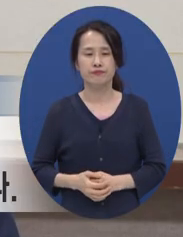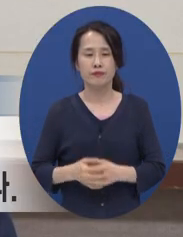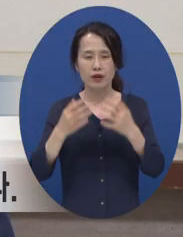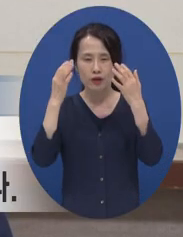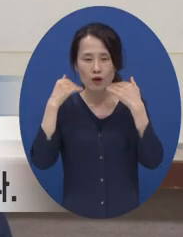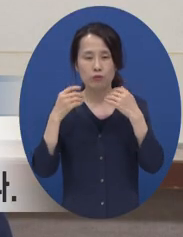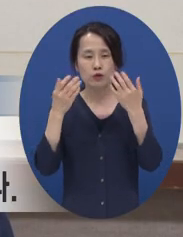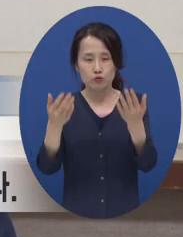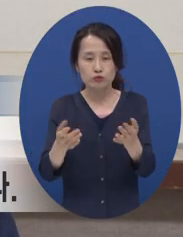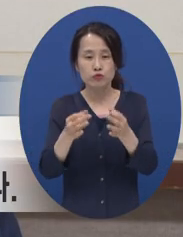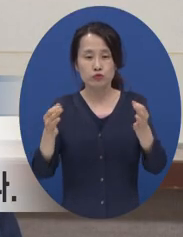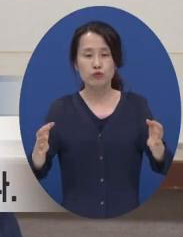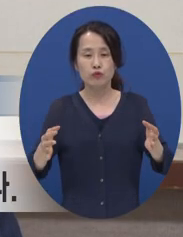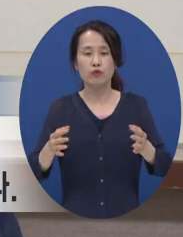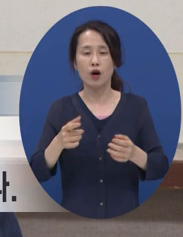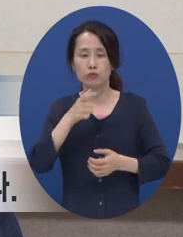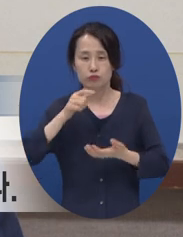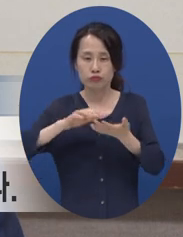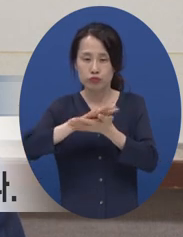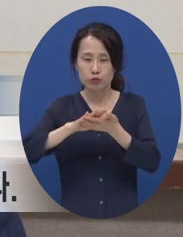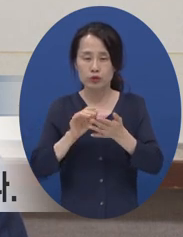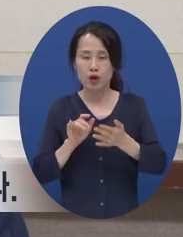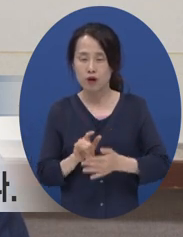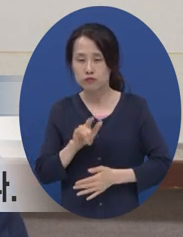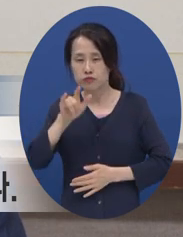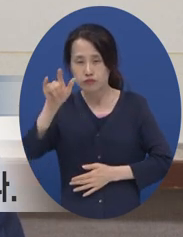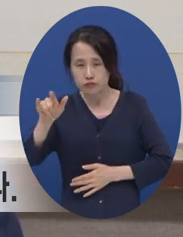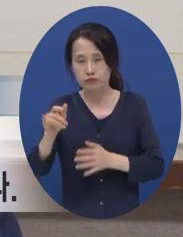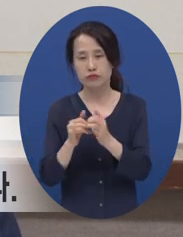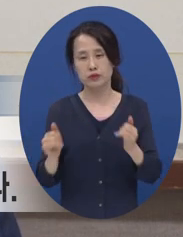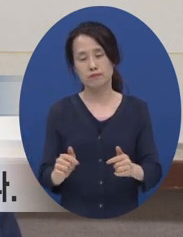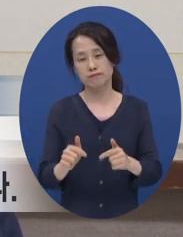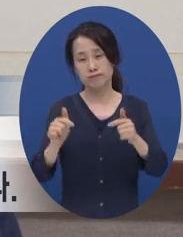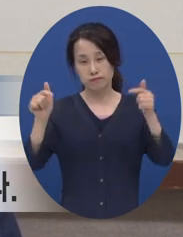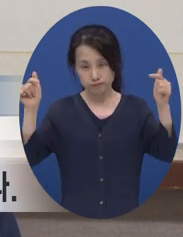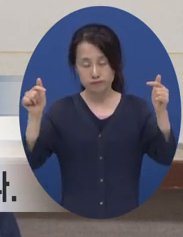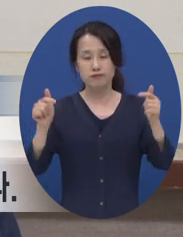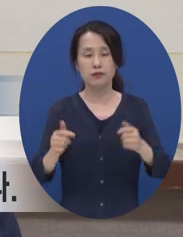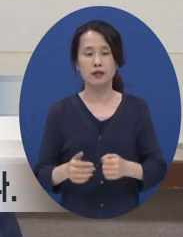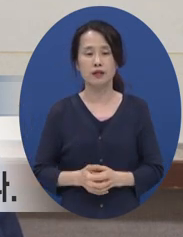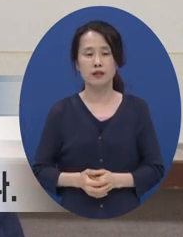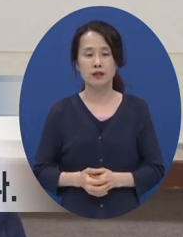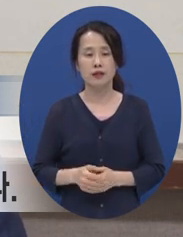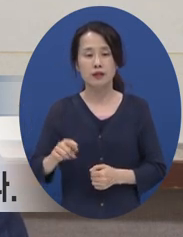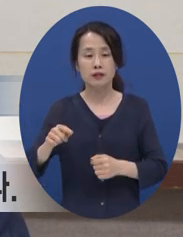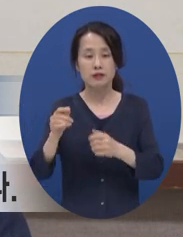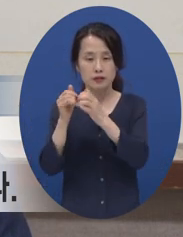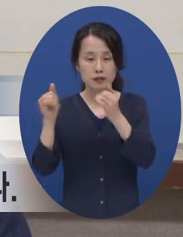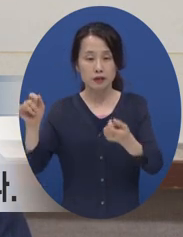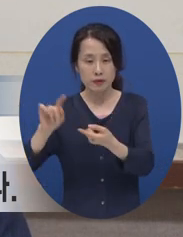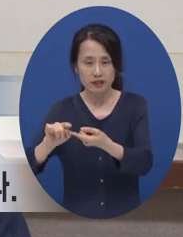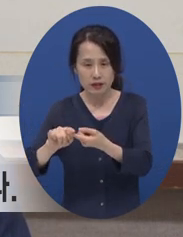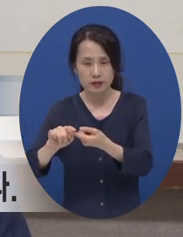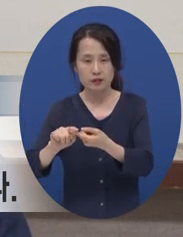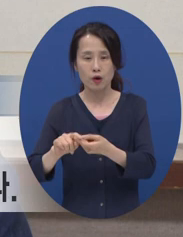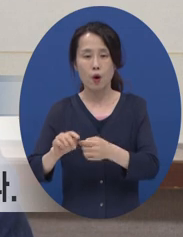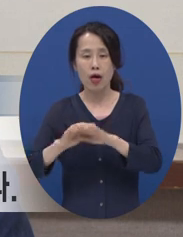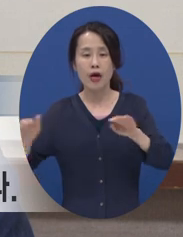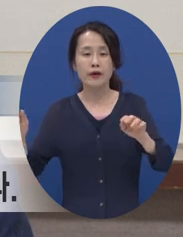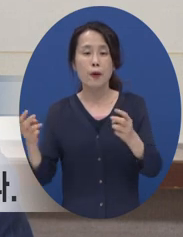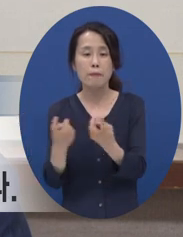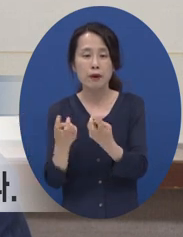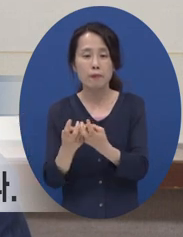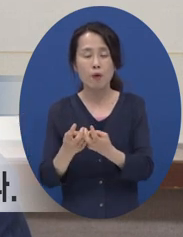추가 기간 또한 물놀이 라든지 해외에 나가는 그 일로 님 않습니다 그래서 그 이던 에